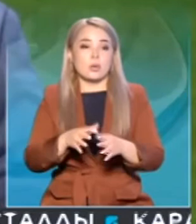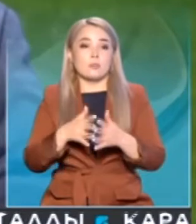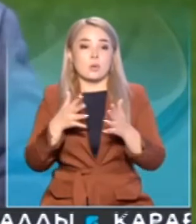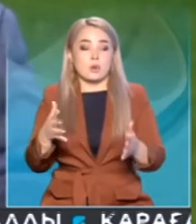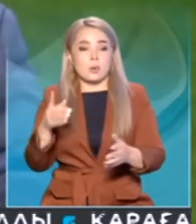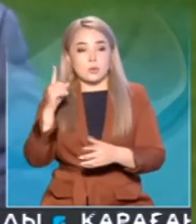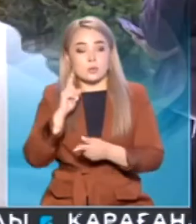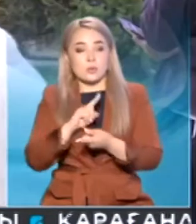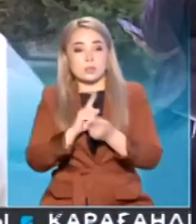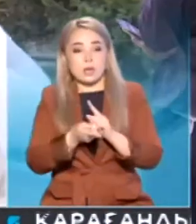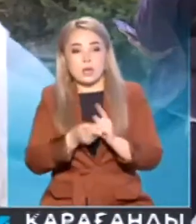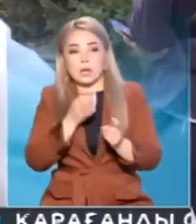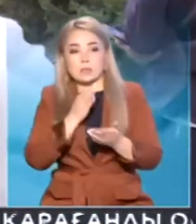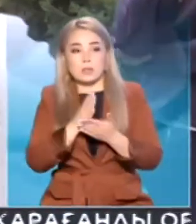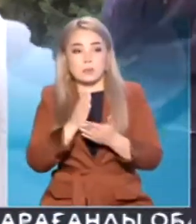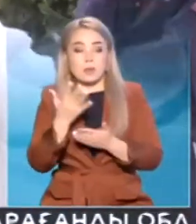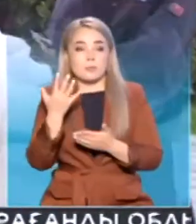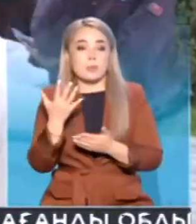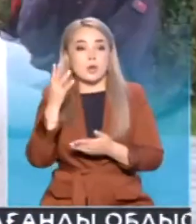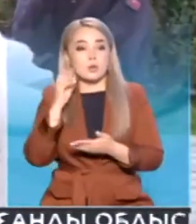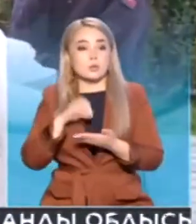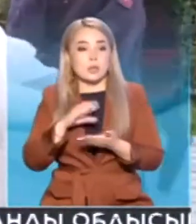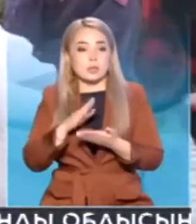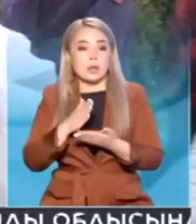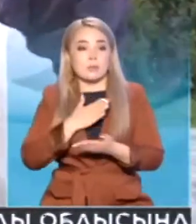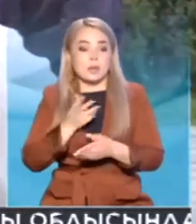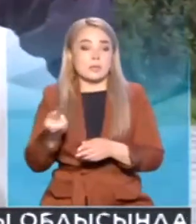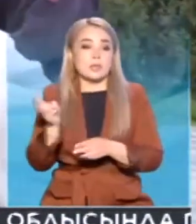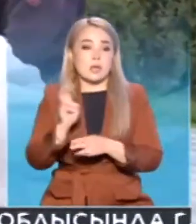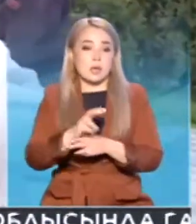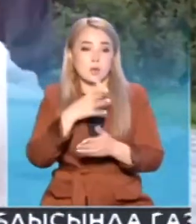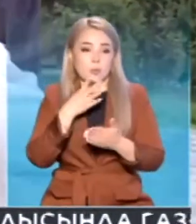өзгерістер өте көп. Бесігіне барып, мен де